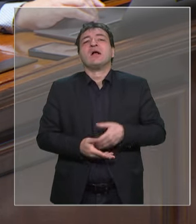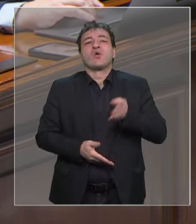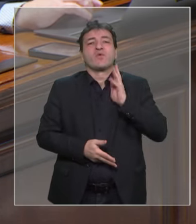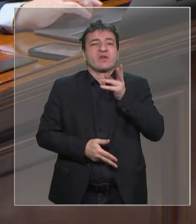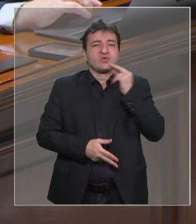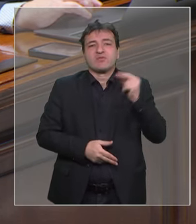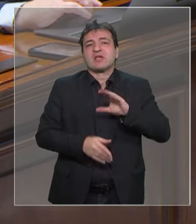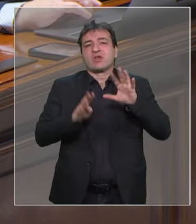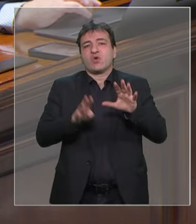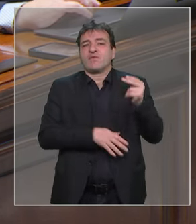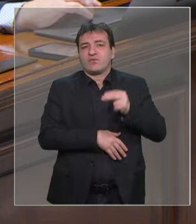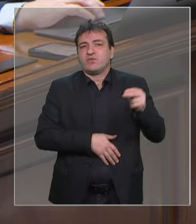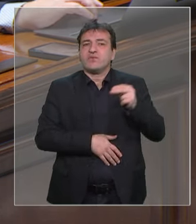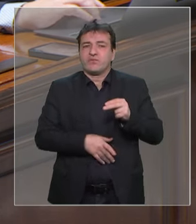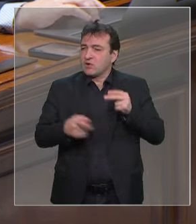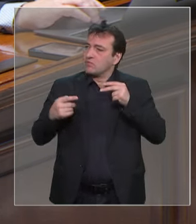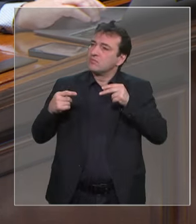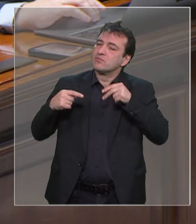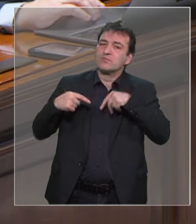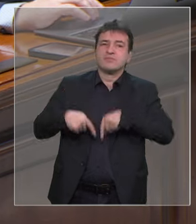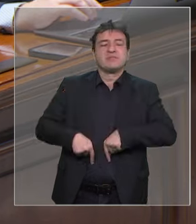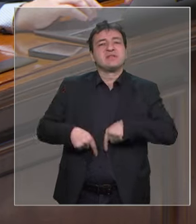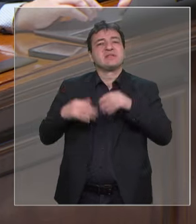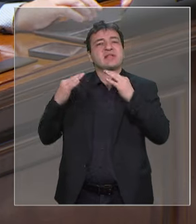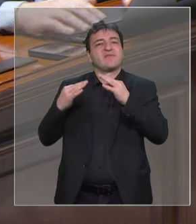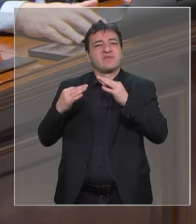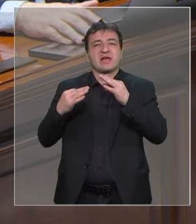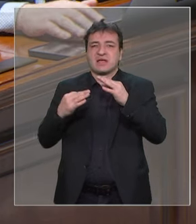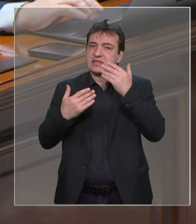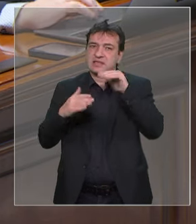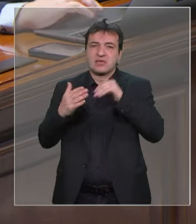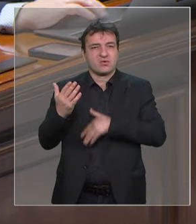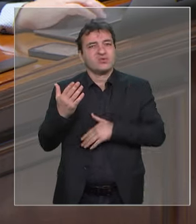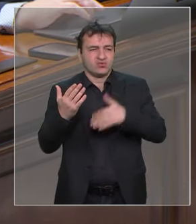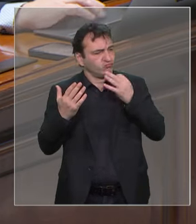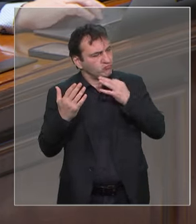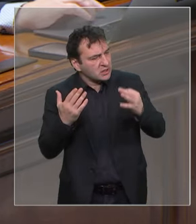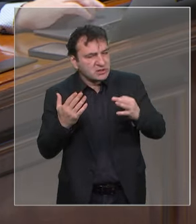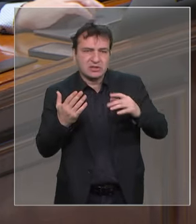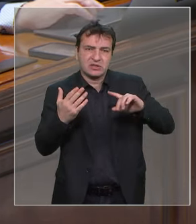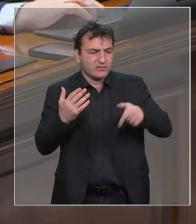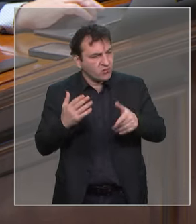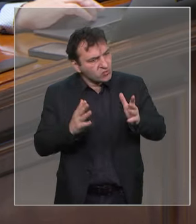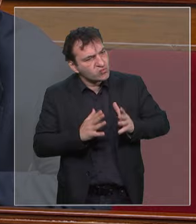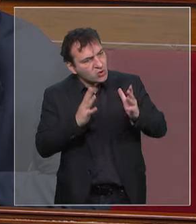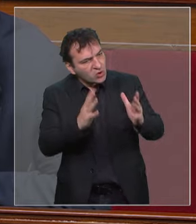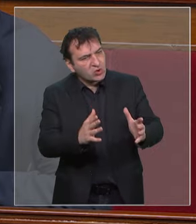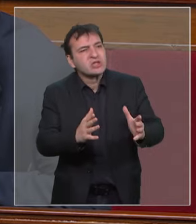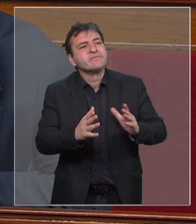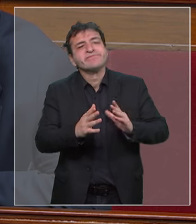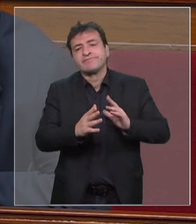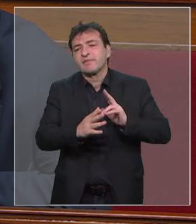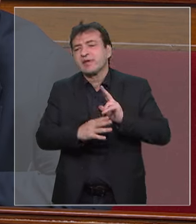de l'ONU et des ONG actives sur le terrain. Et ça sera l'occasion de faire le point sur les engagements qui avaient été pris le 9